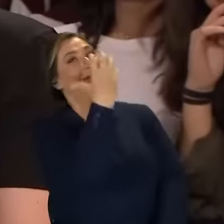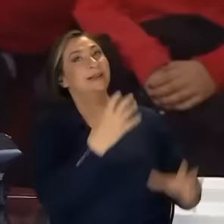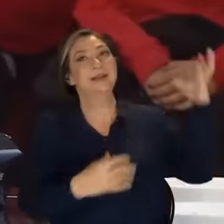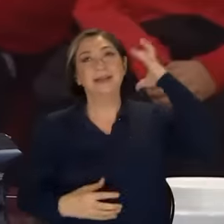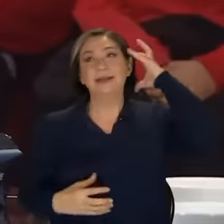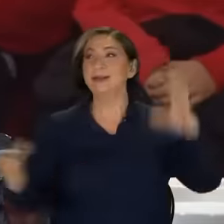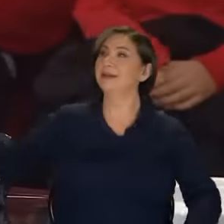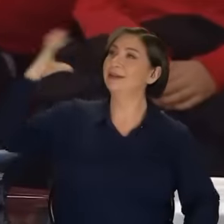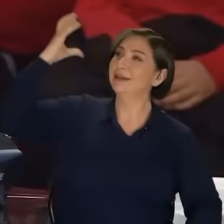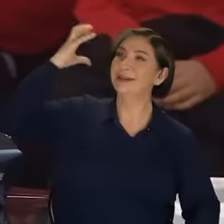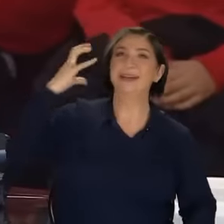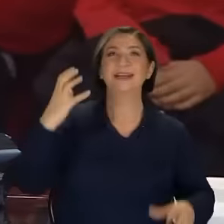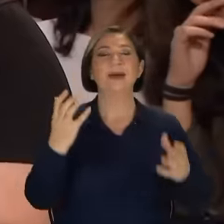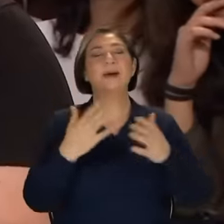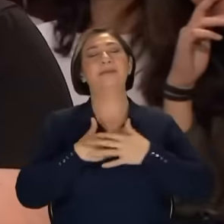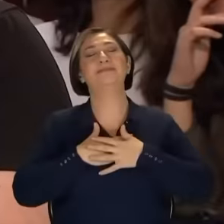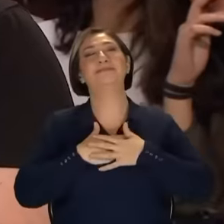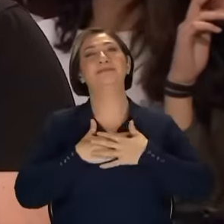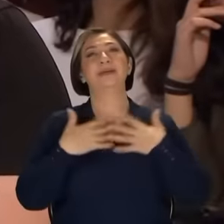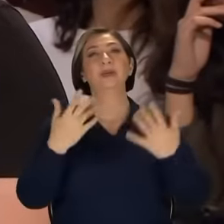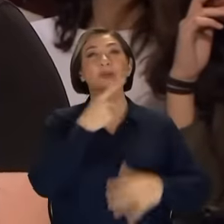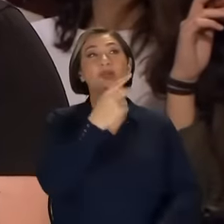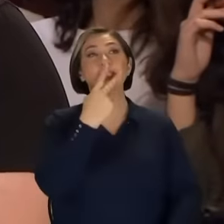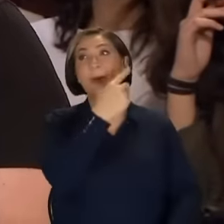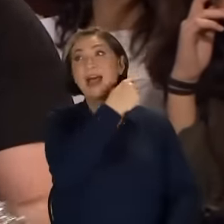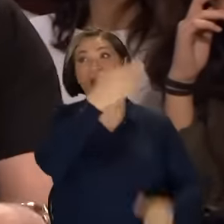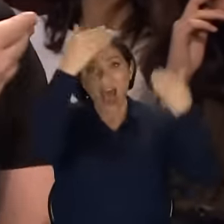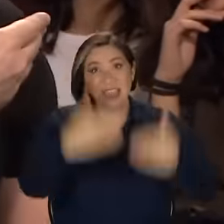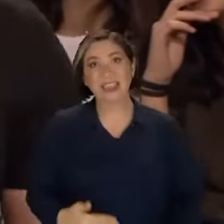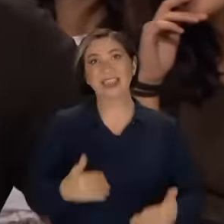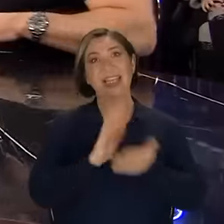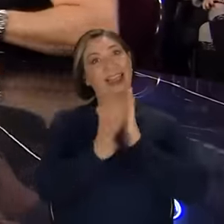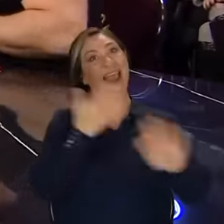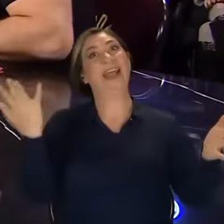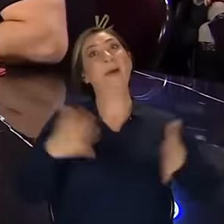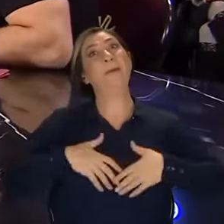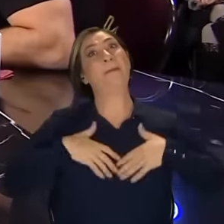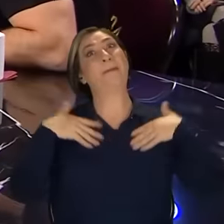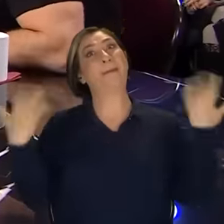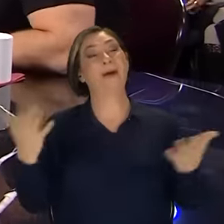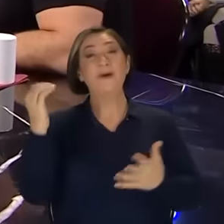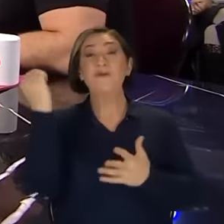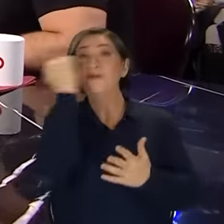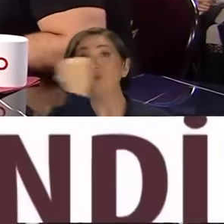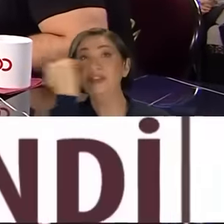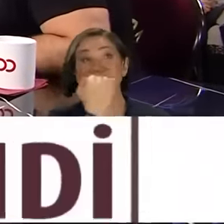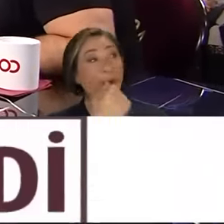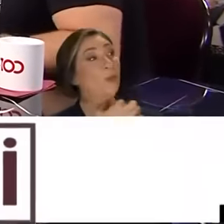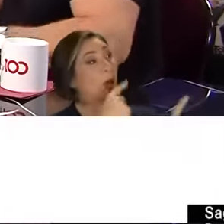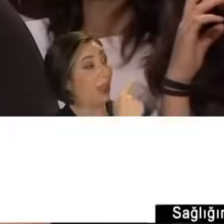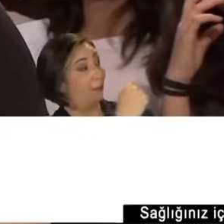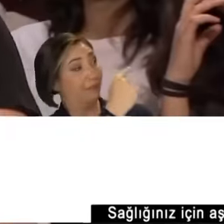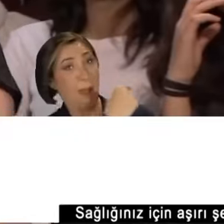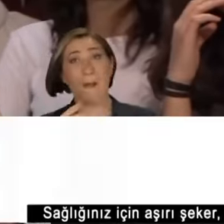buradan Şener abi yiyor, bir buradan ben yiyorum. Dedim ki ya şu camı açın ya. Ya şu camı açın da fırçayı muhatabı yesin